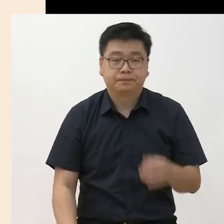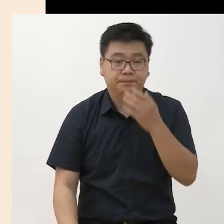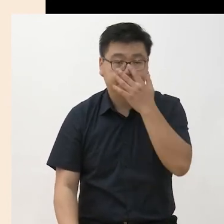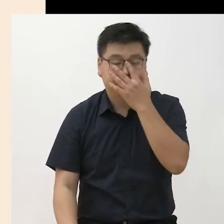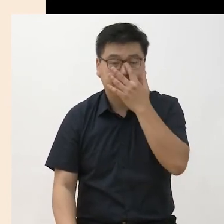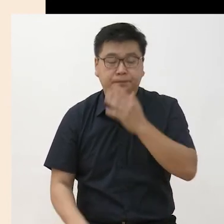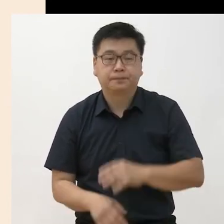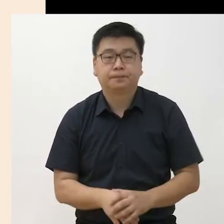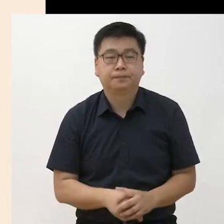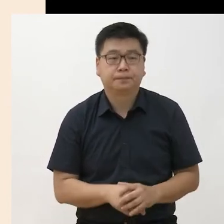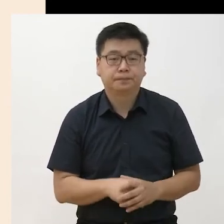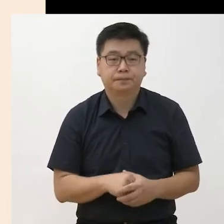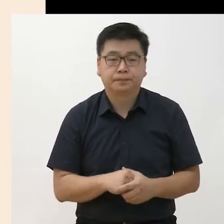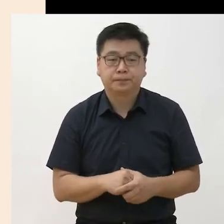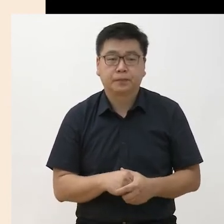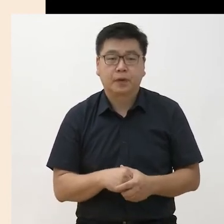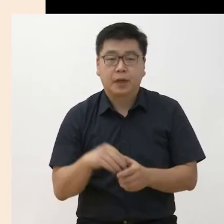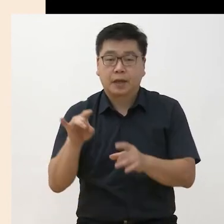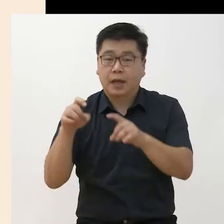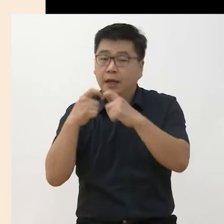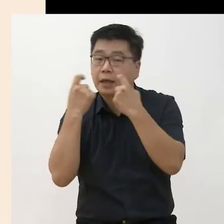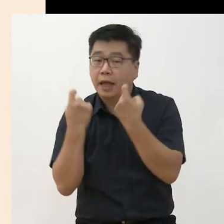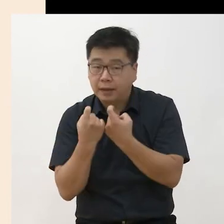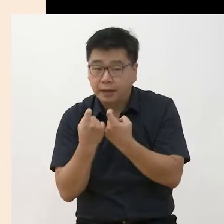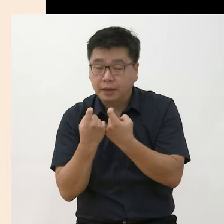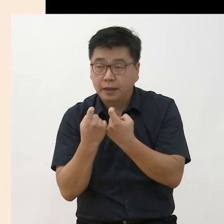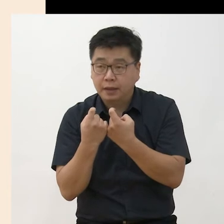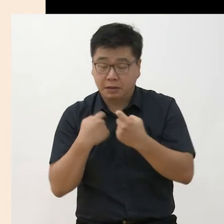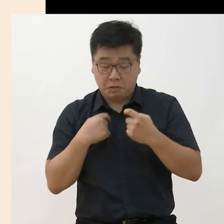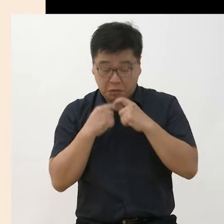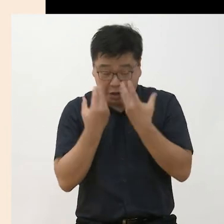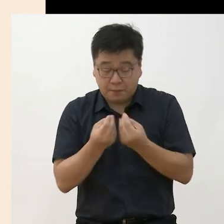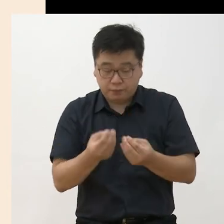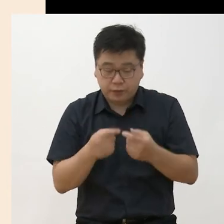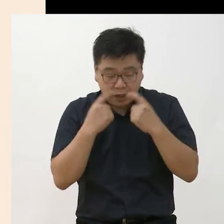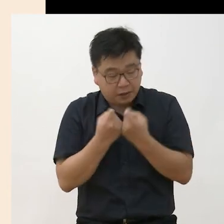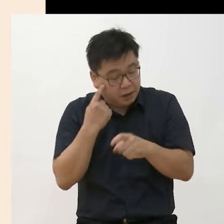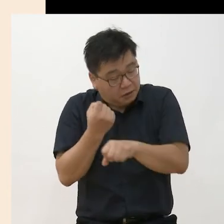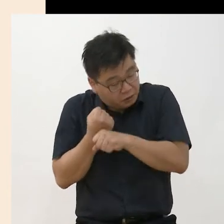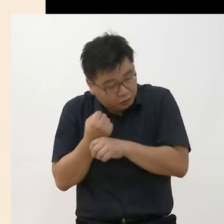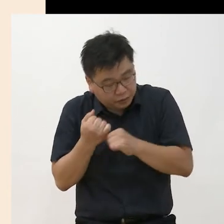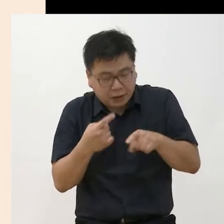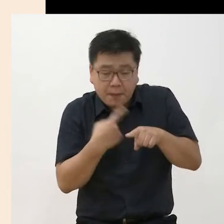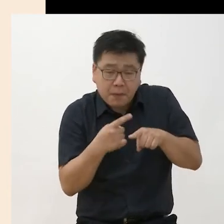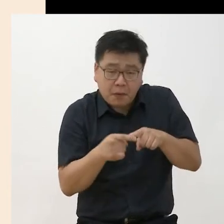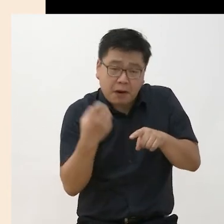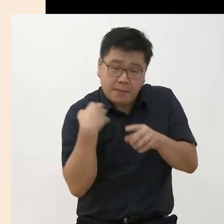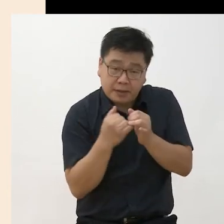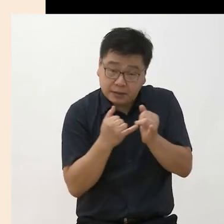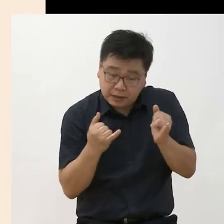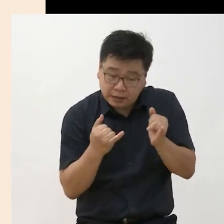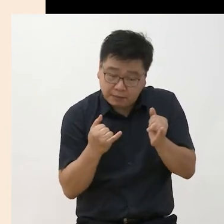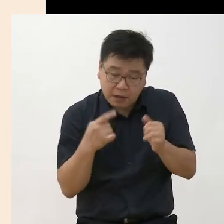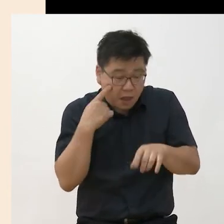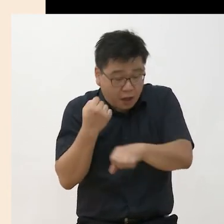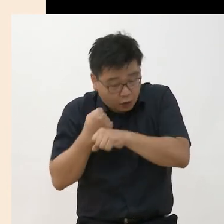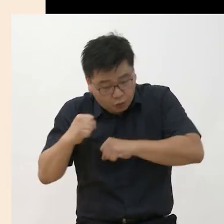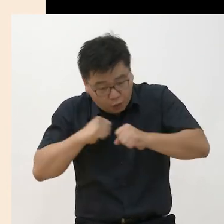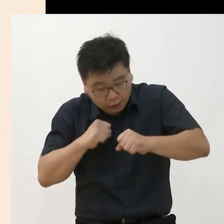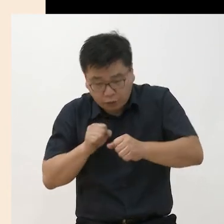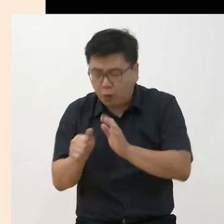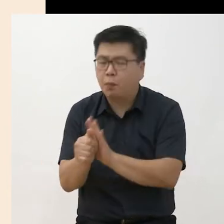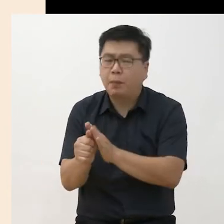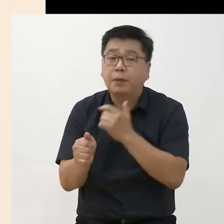그래서 그 개인들의 개인 창작 연구자들이나 비평가들의 비평 또는 연구 활동을